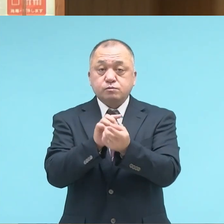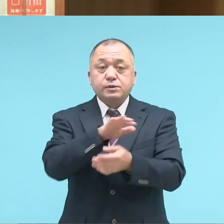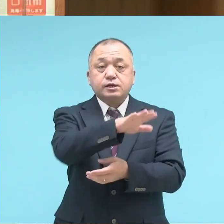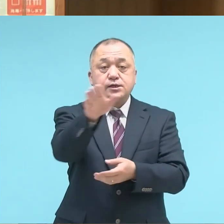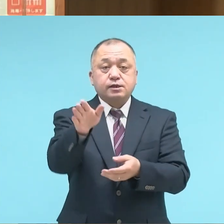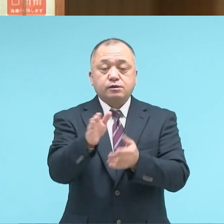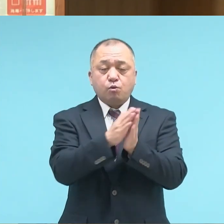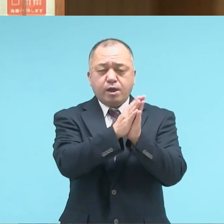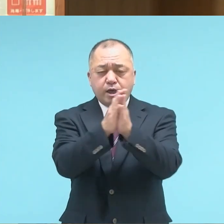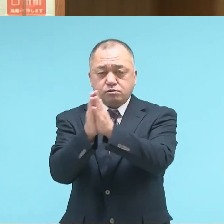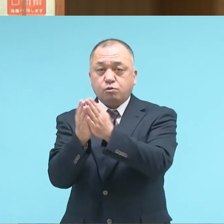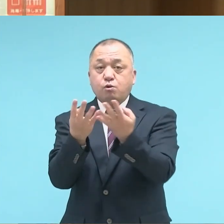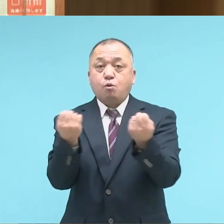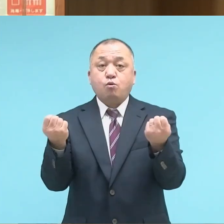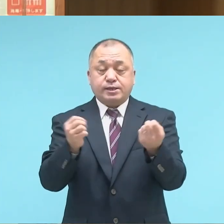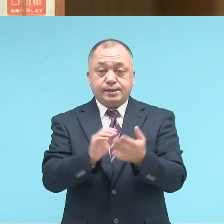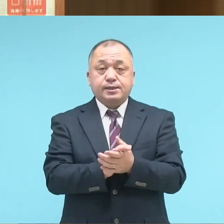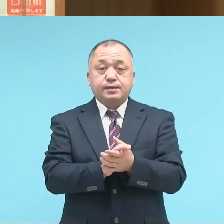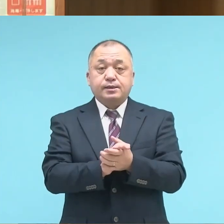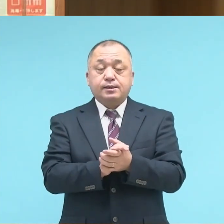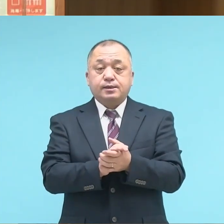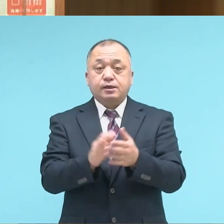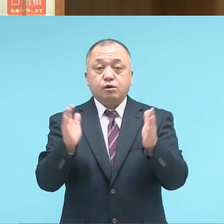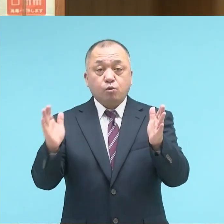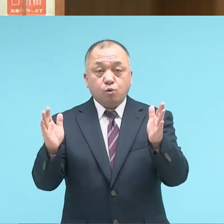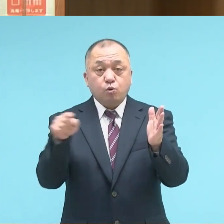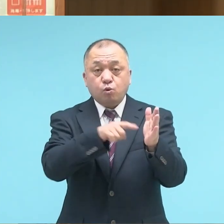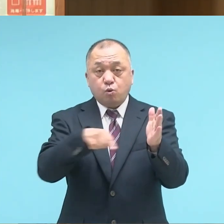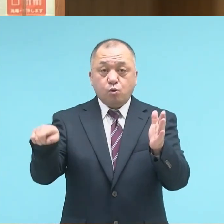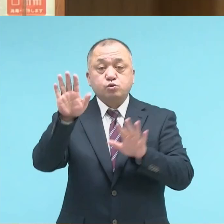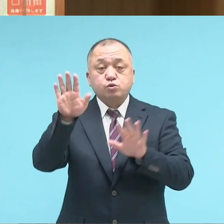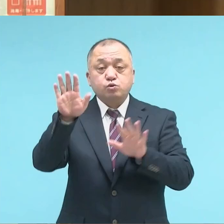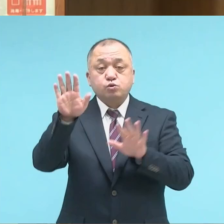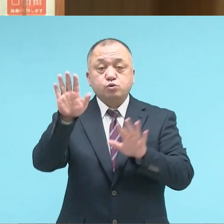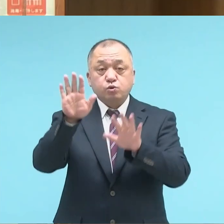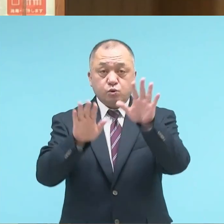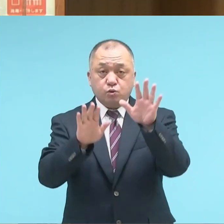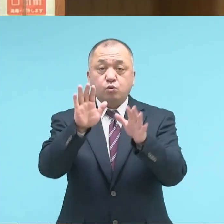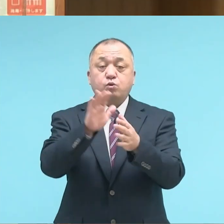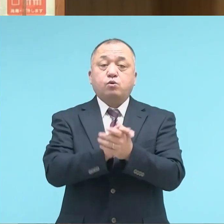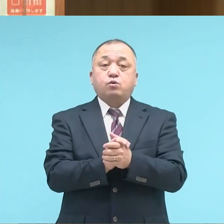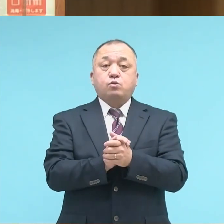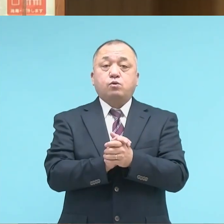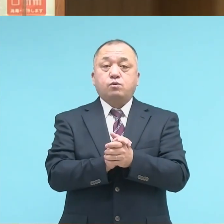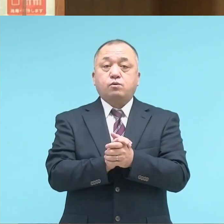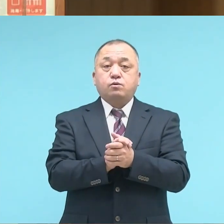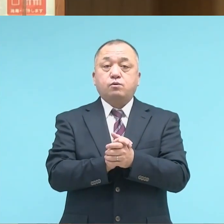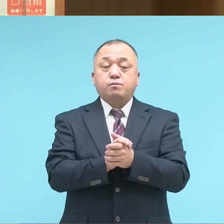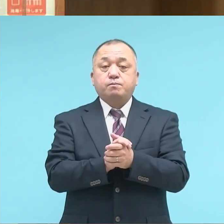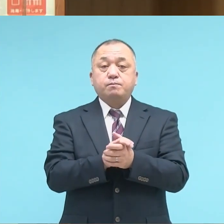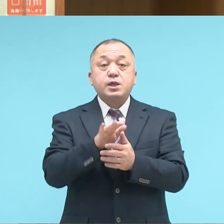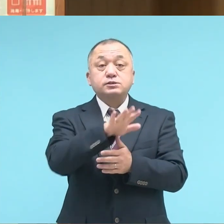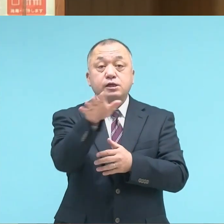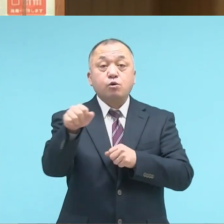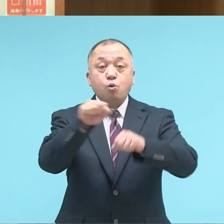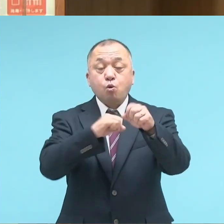するお願いが多いので、年末年始の状況で皆さんの行動変容